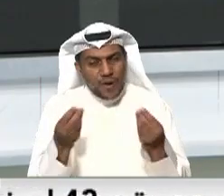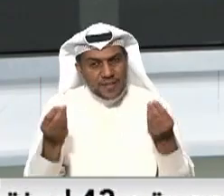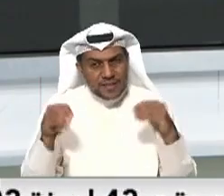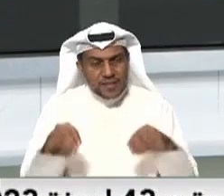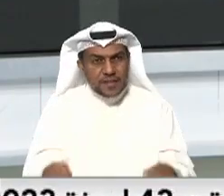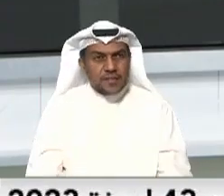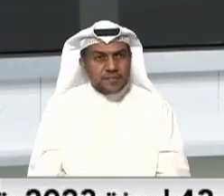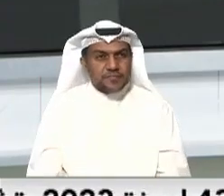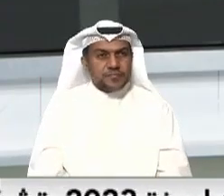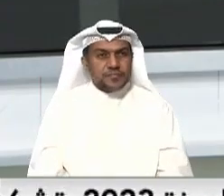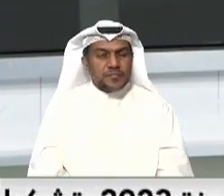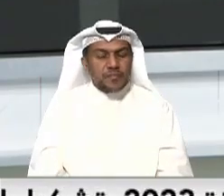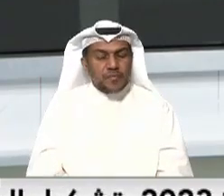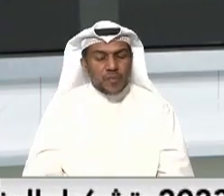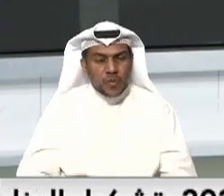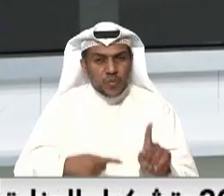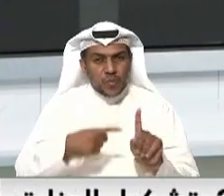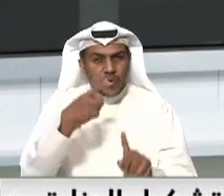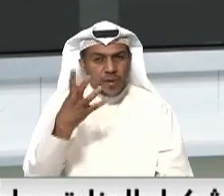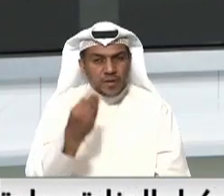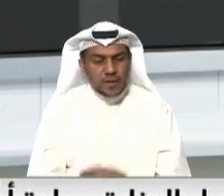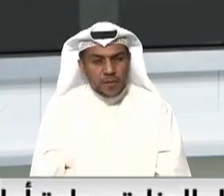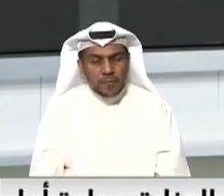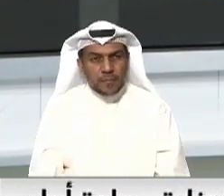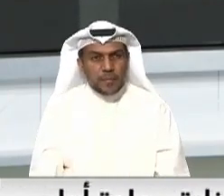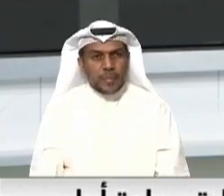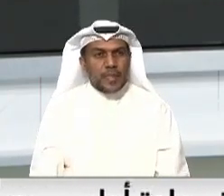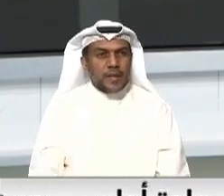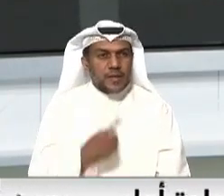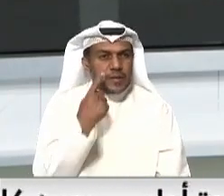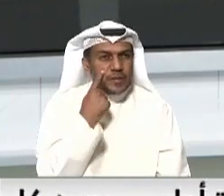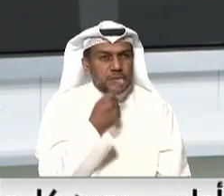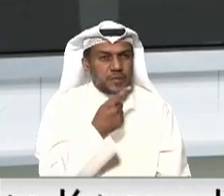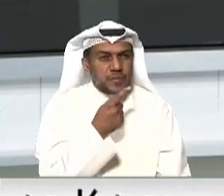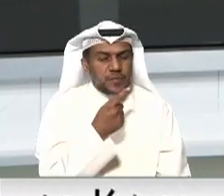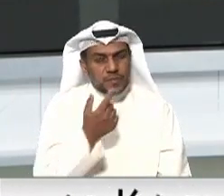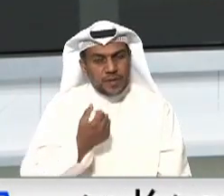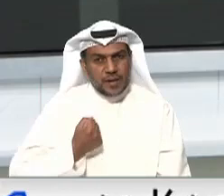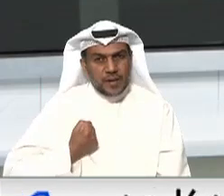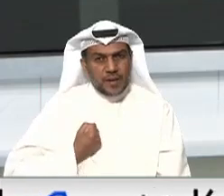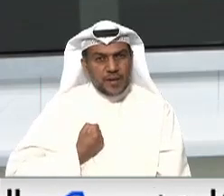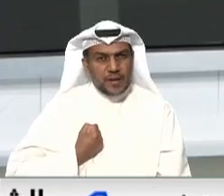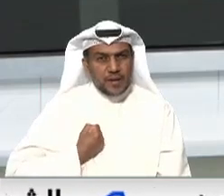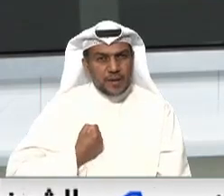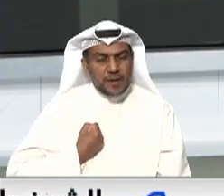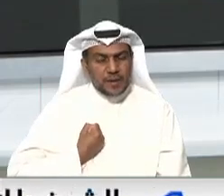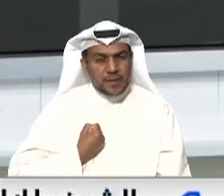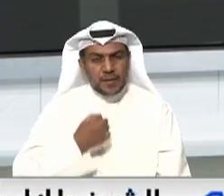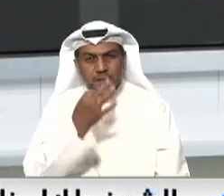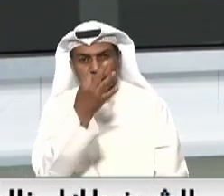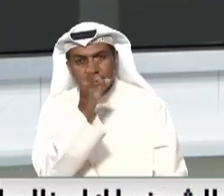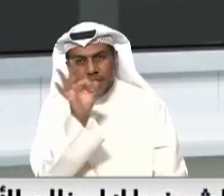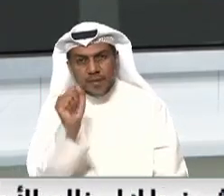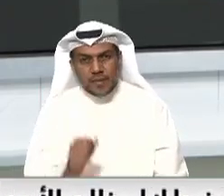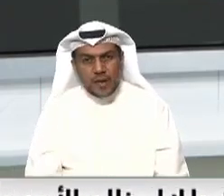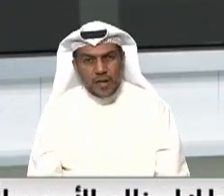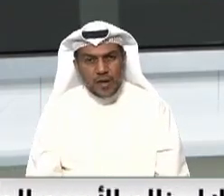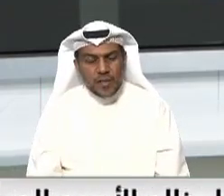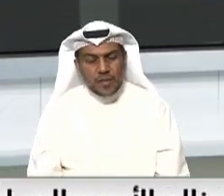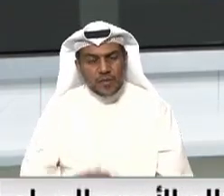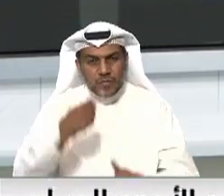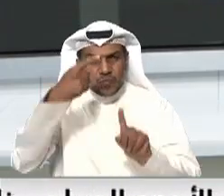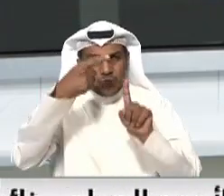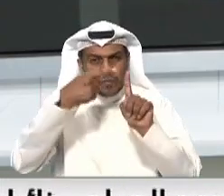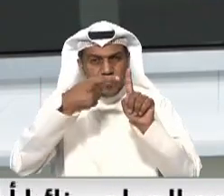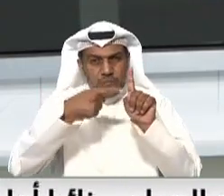المعدلات العظمى راح نلاحظ انخفاض ملحوظ فيها مقارنه في يوم الاربعاء قد تصل الى 30 درجه مئويه اما الصوره